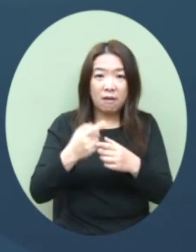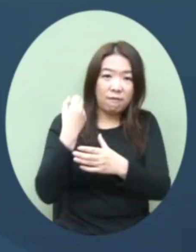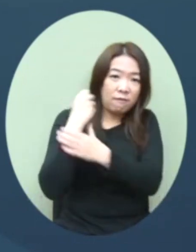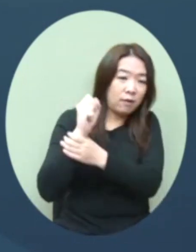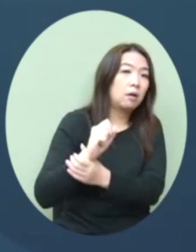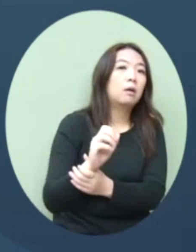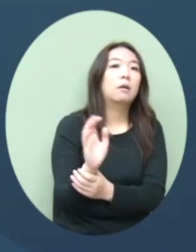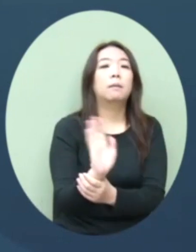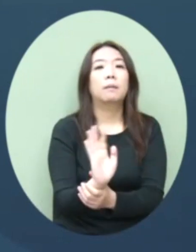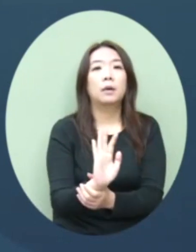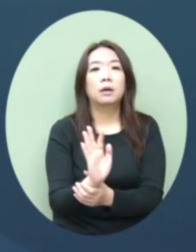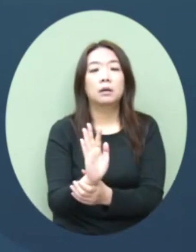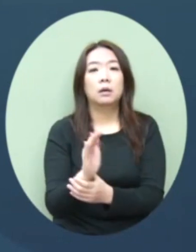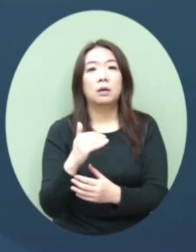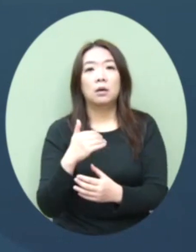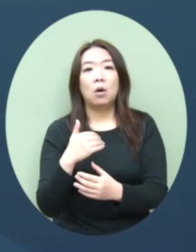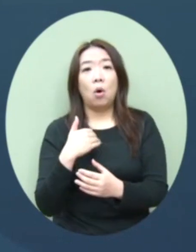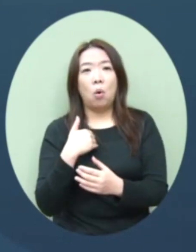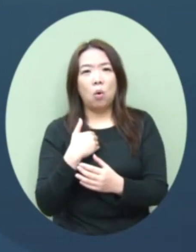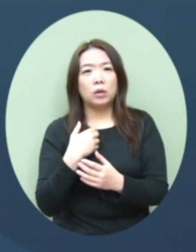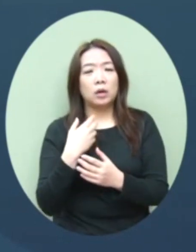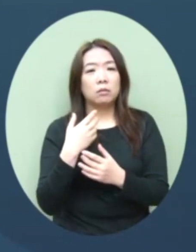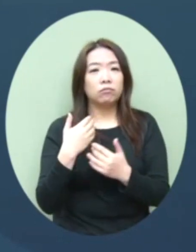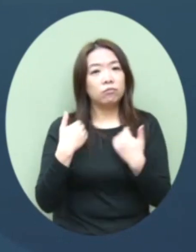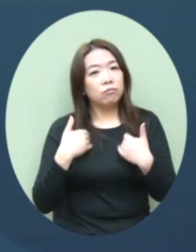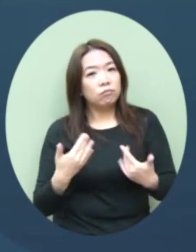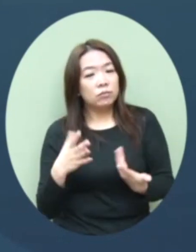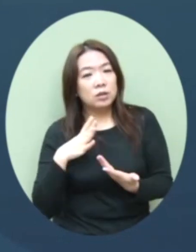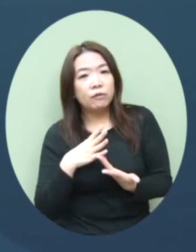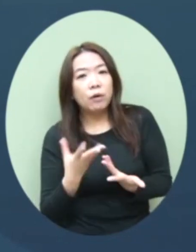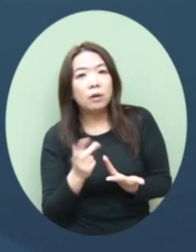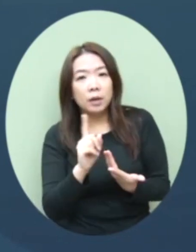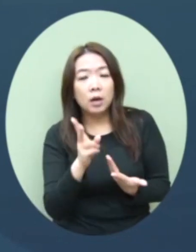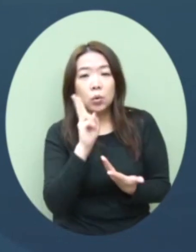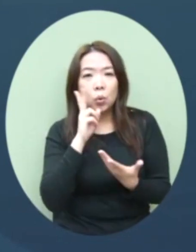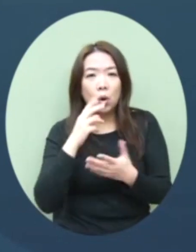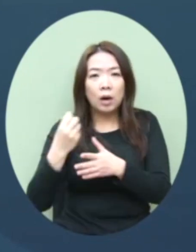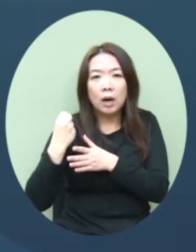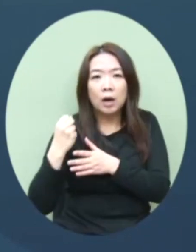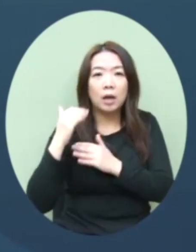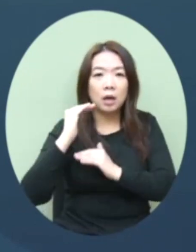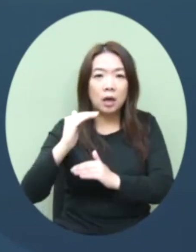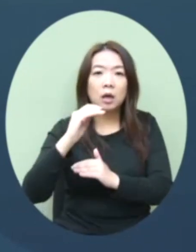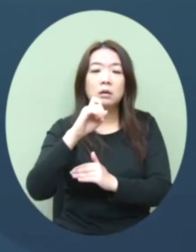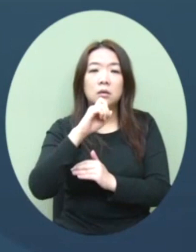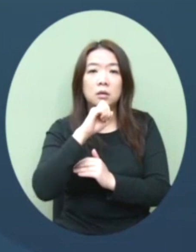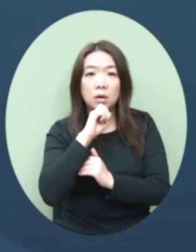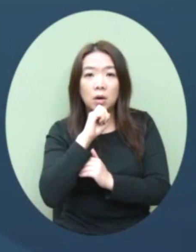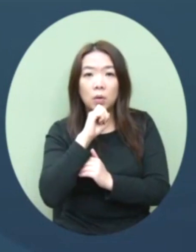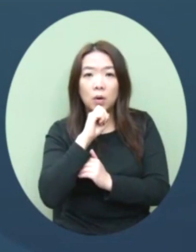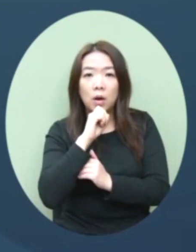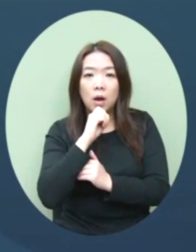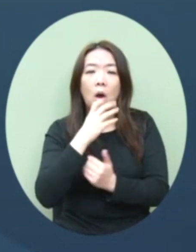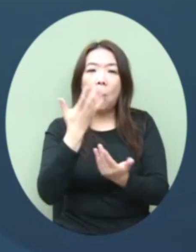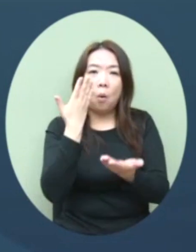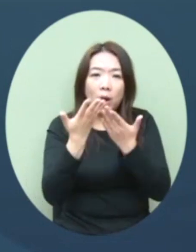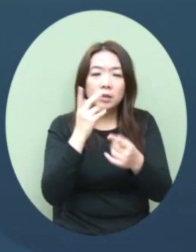我們的立場是當我們能力有限的時候應該聚焦在一些成效